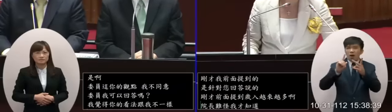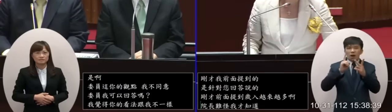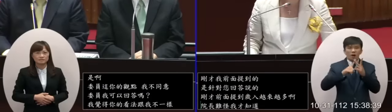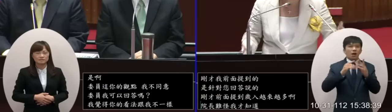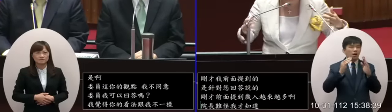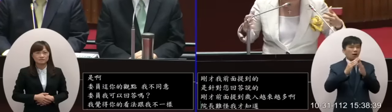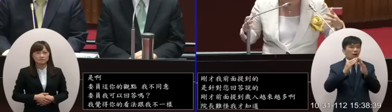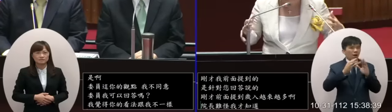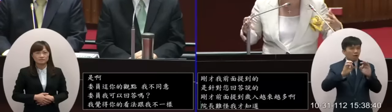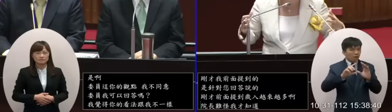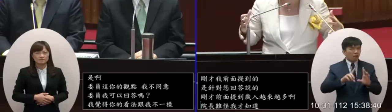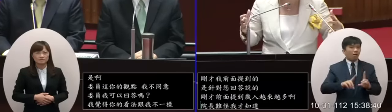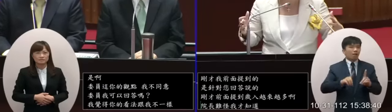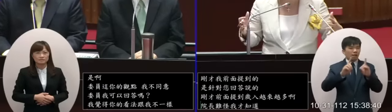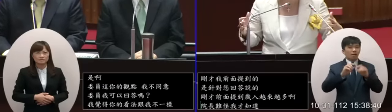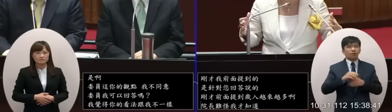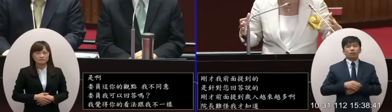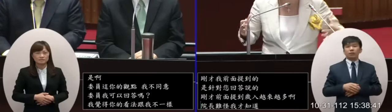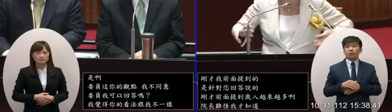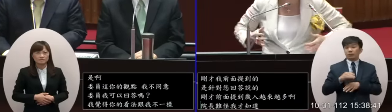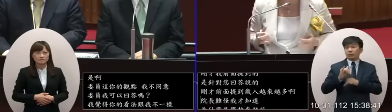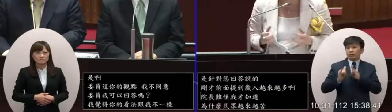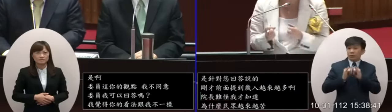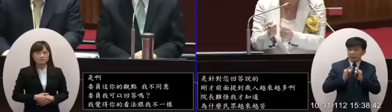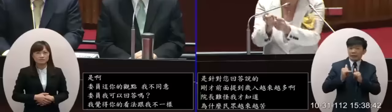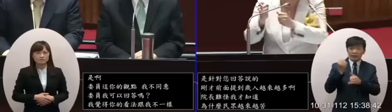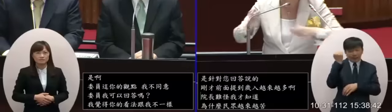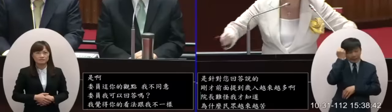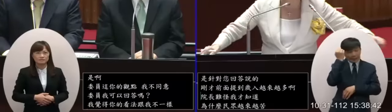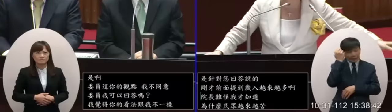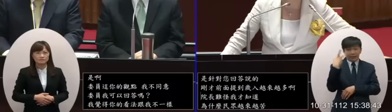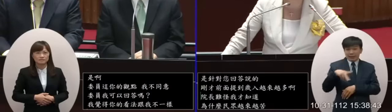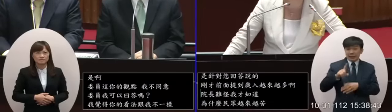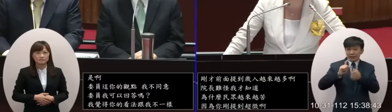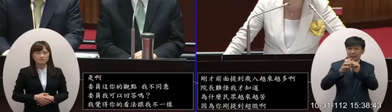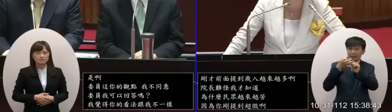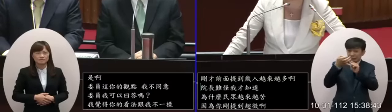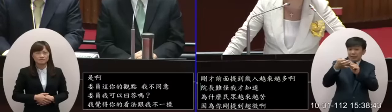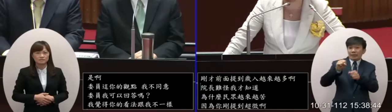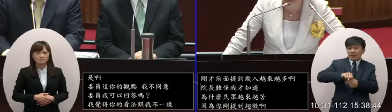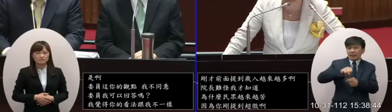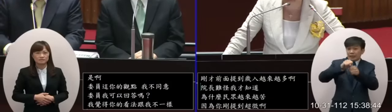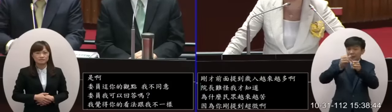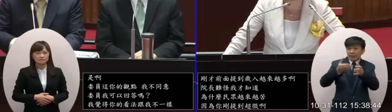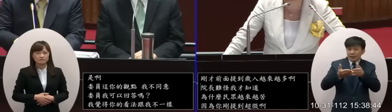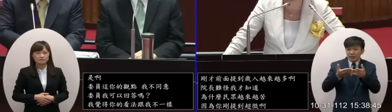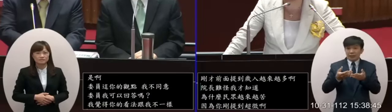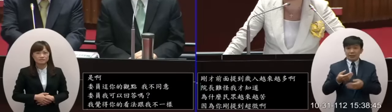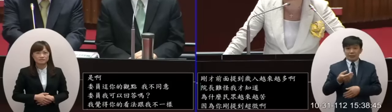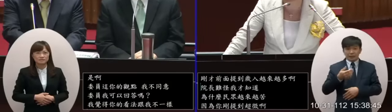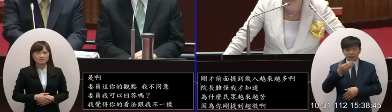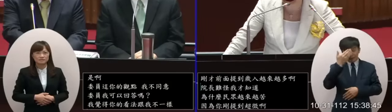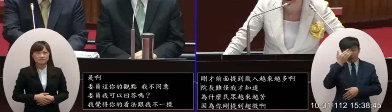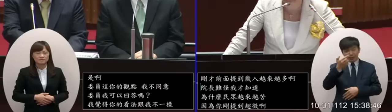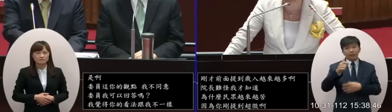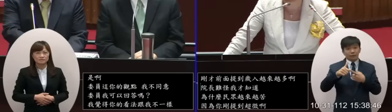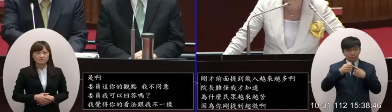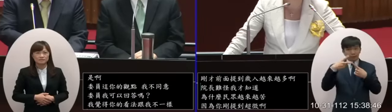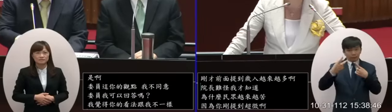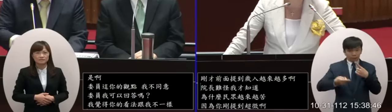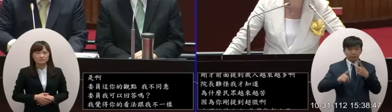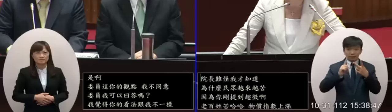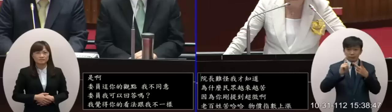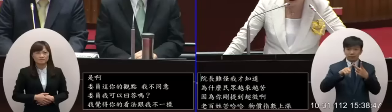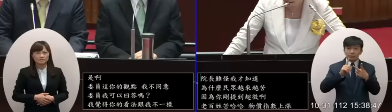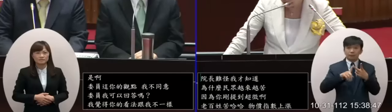涨，然后在这样的情况之下，还要挤出来所得给你缴税啊，这是第一点。第二点呢，